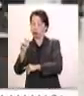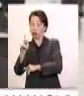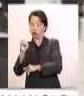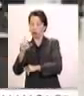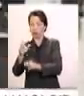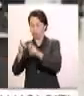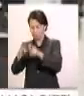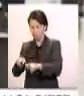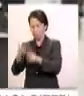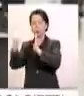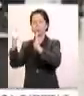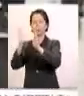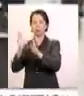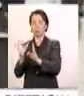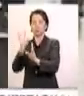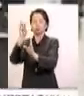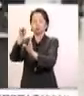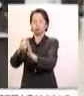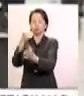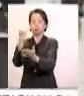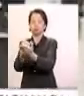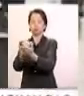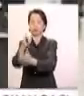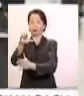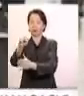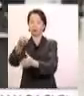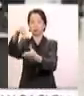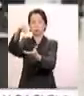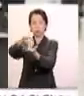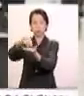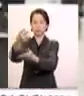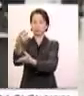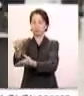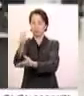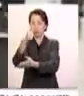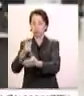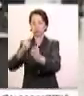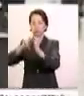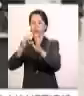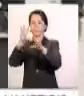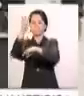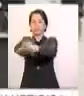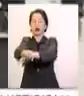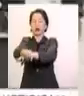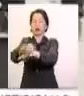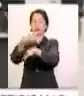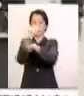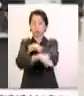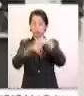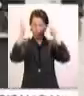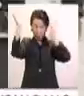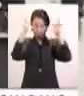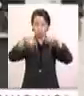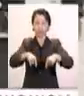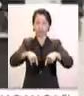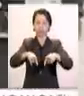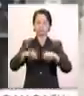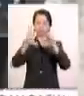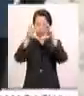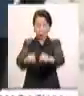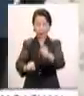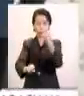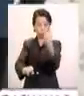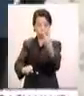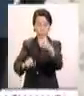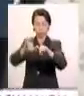iaitu rakyat Malaysia yang menyertai pengganas Daesh di Syria untuk melancarkan serangan di negara ini. Tangkapan kedua melibatkan